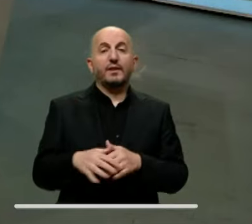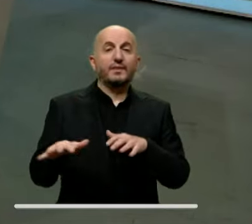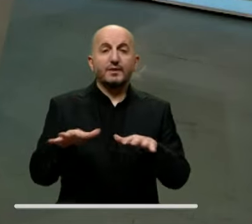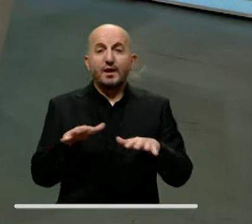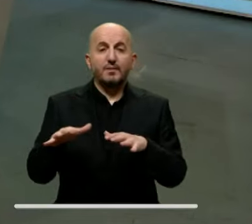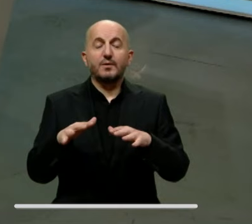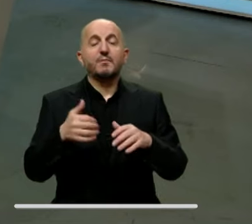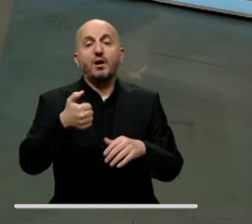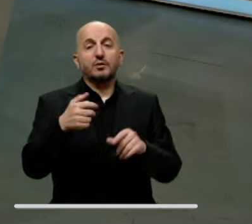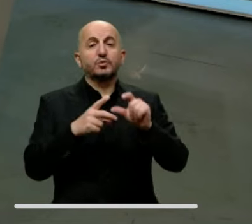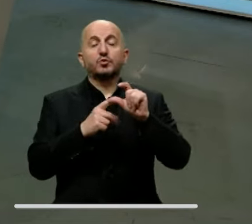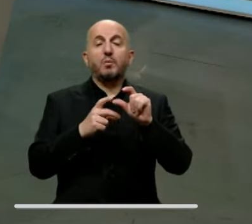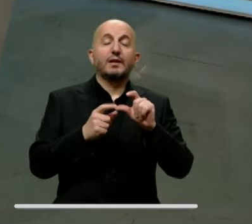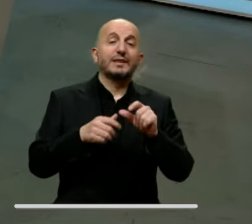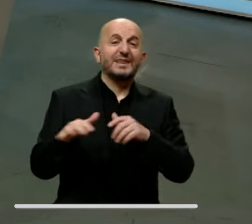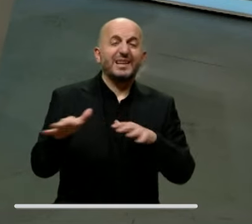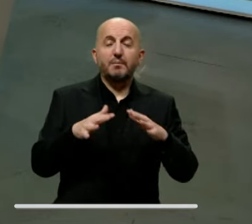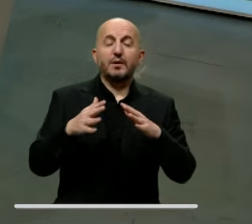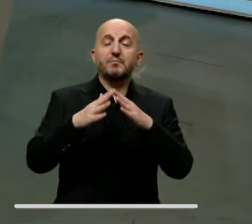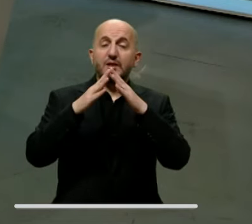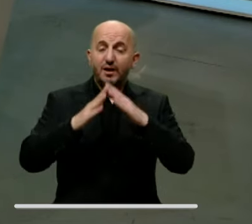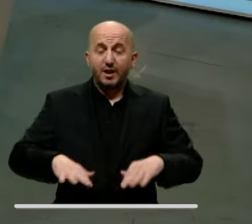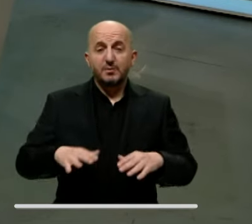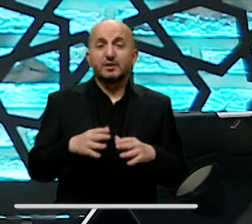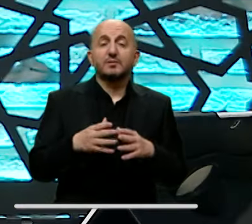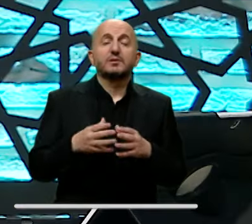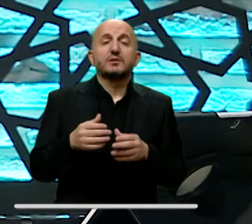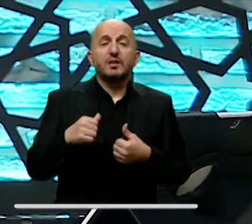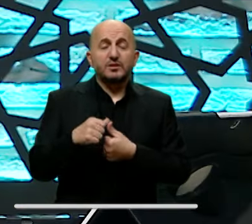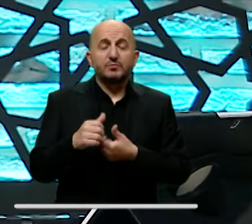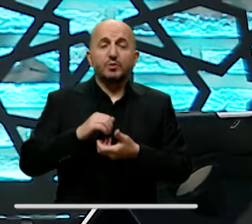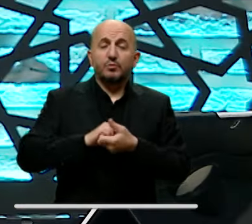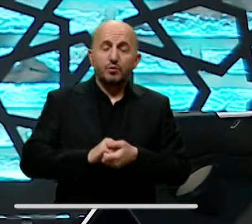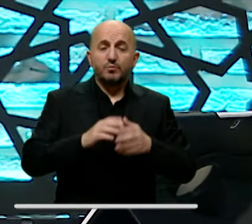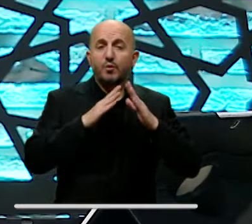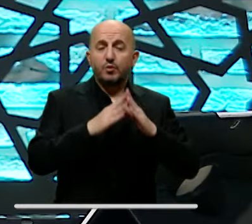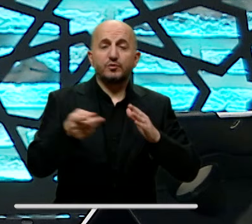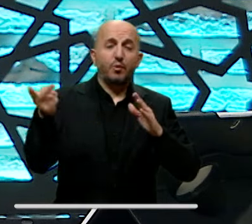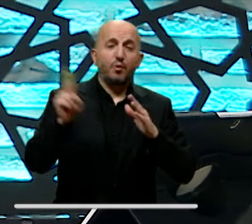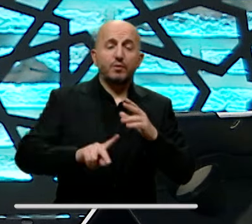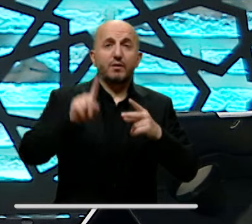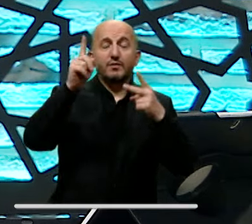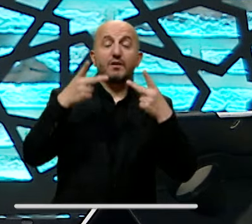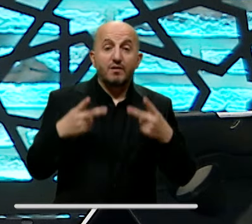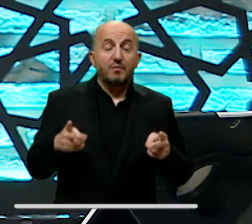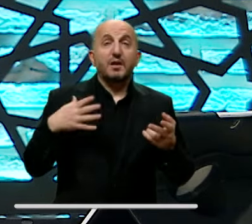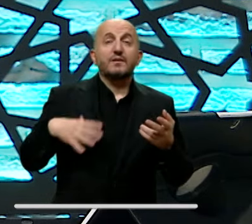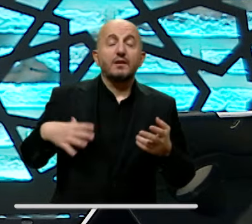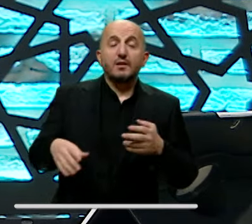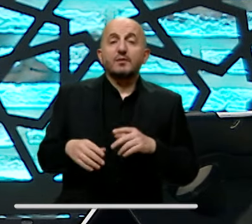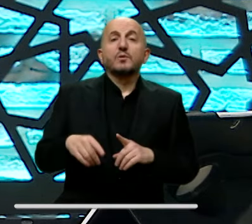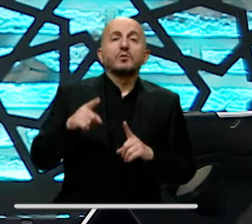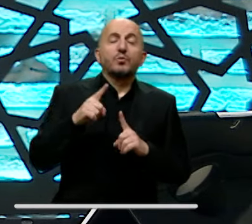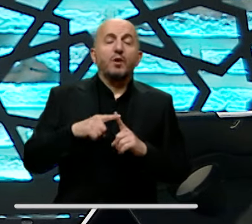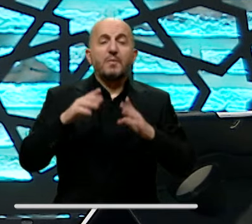dedik 6 Şubat depremi depremde kaybettiğimiz yakınlarımıza eşimize dostumuza komşularımıza rahmet dileyelim Eee Turan